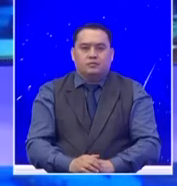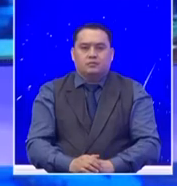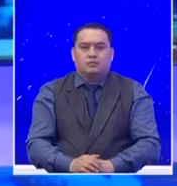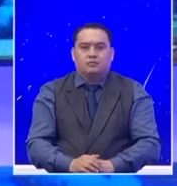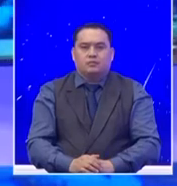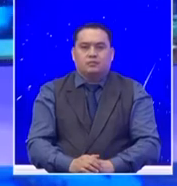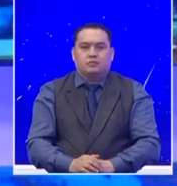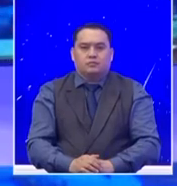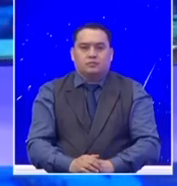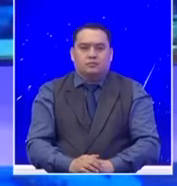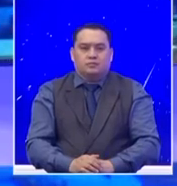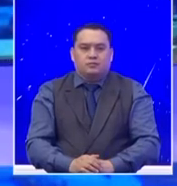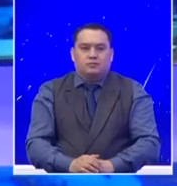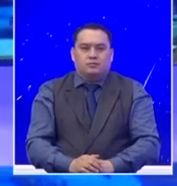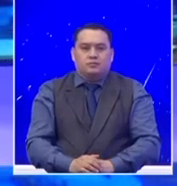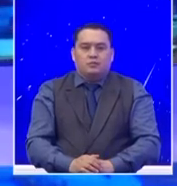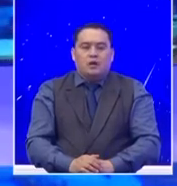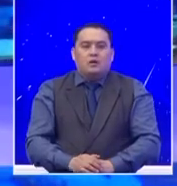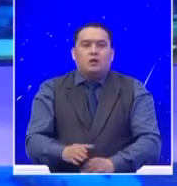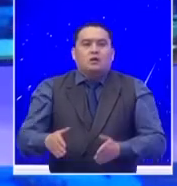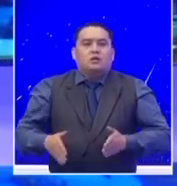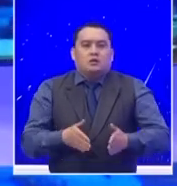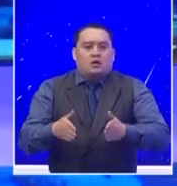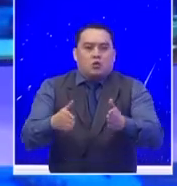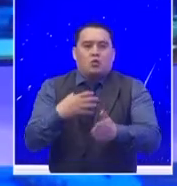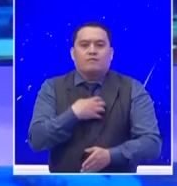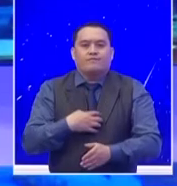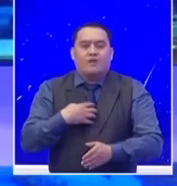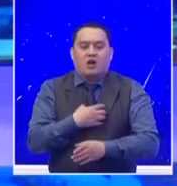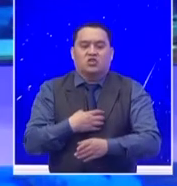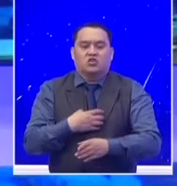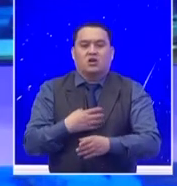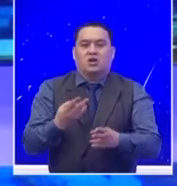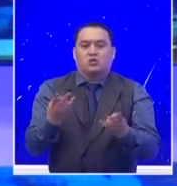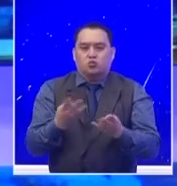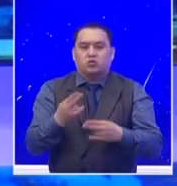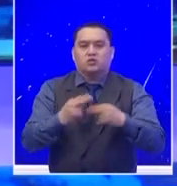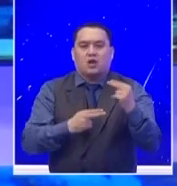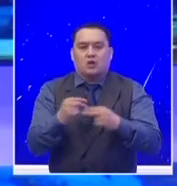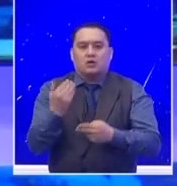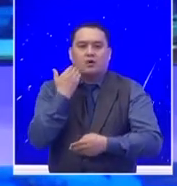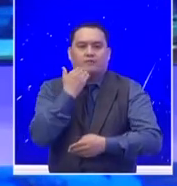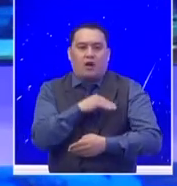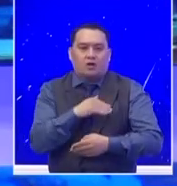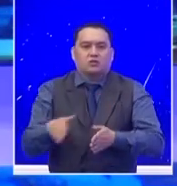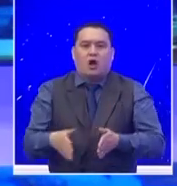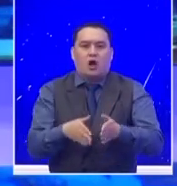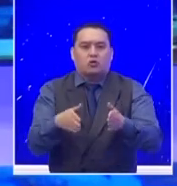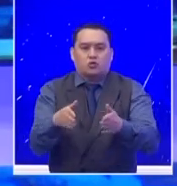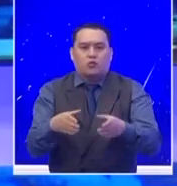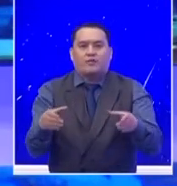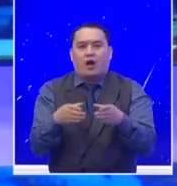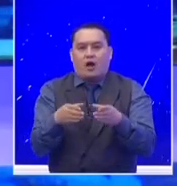Дороги – артерии страны. Держать руку на пульсе стратегически важного объекта – задача Национального центра качества дорожных